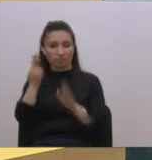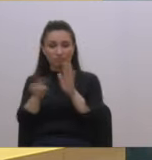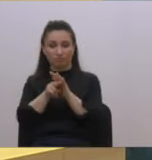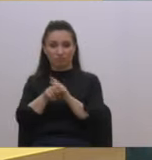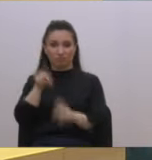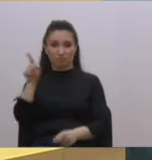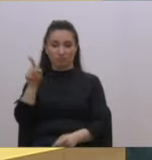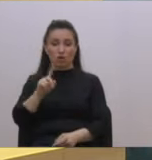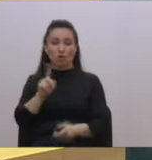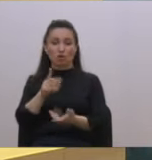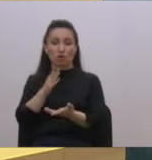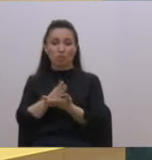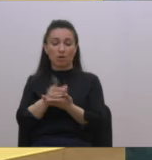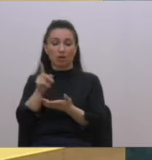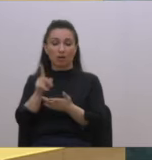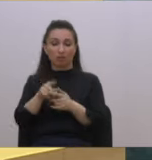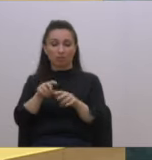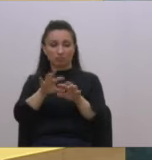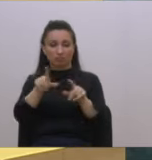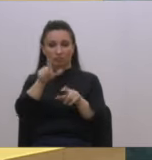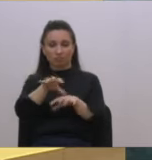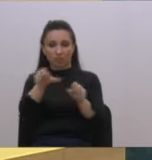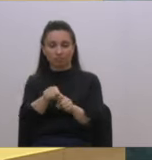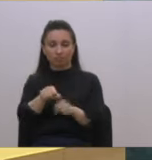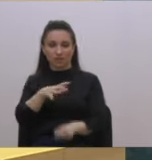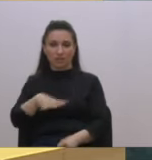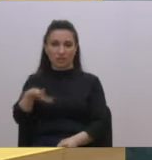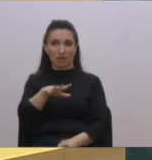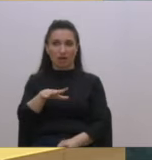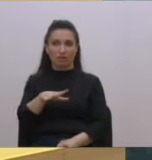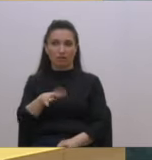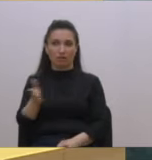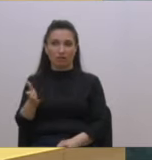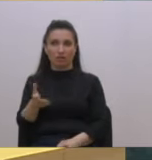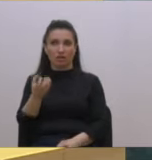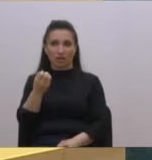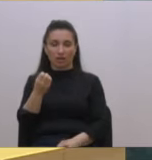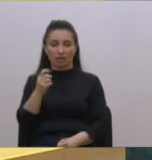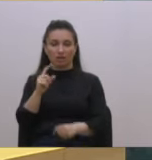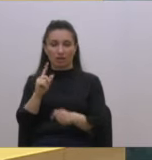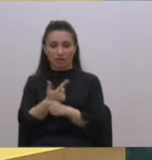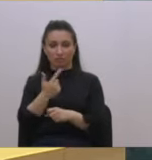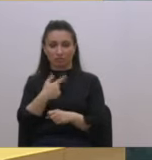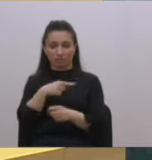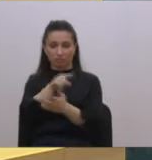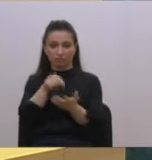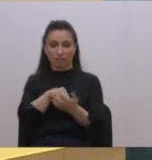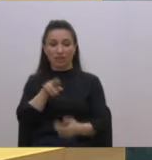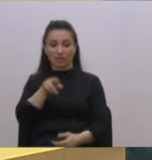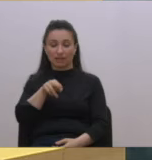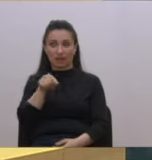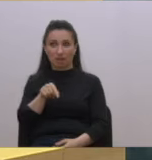mdzevlebi რომელმაც მძევლა დაიყვანა მთელი საქართველო. Კიდევ ერთხელ გისვამ შეკითხვას.